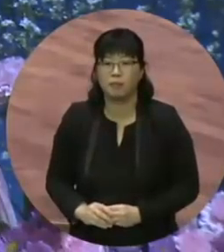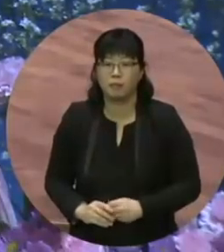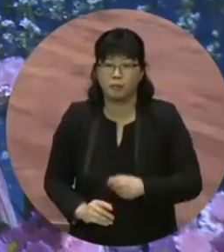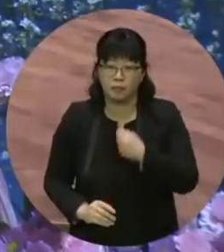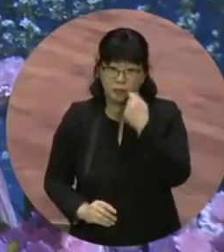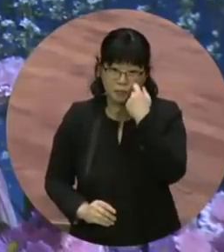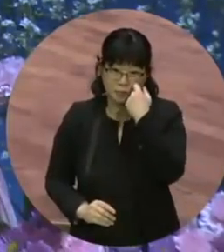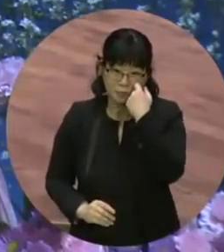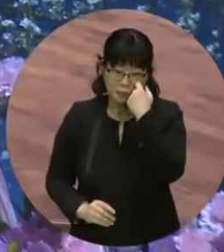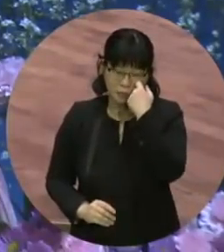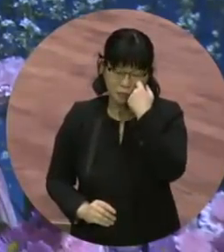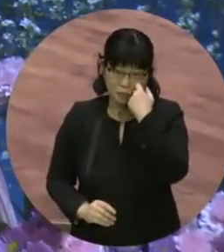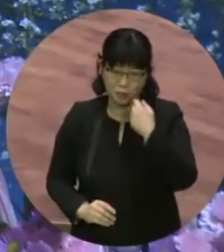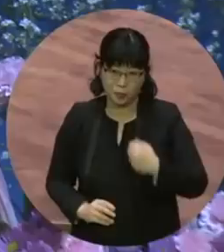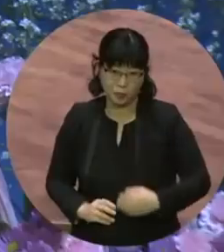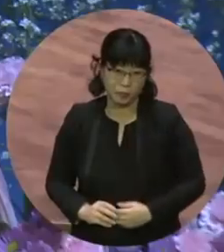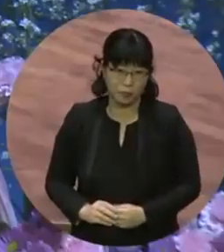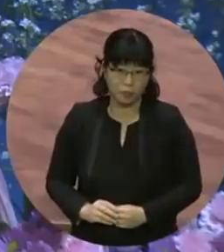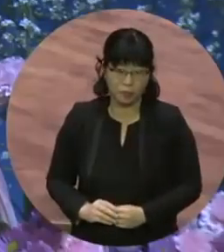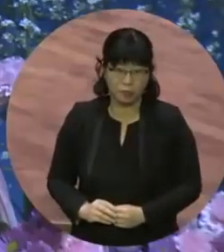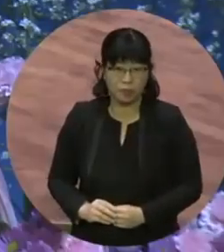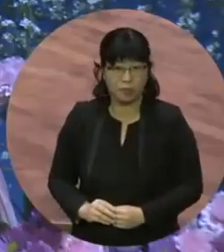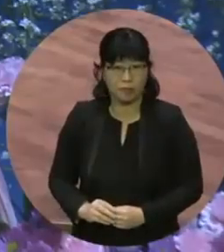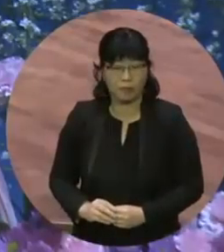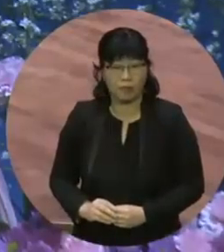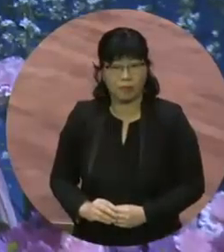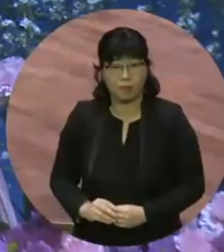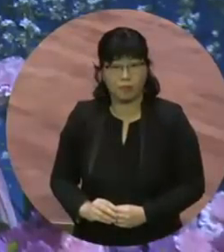우리는 이 전능하신 하나님을